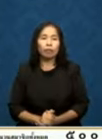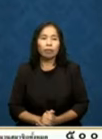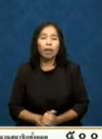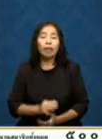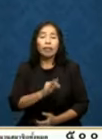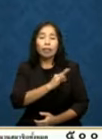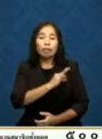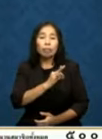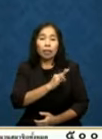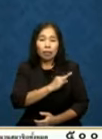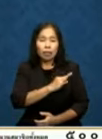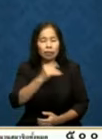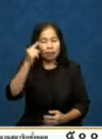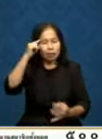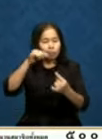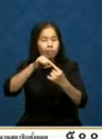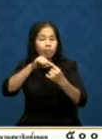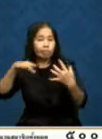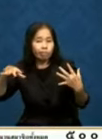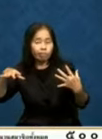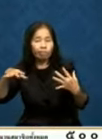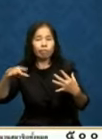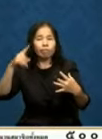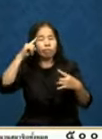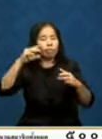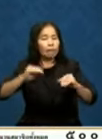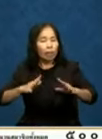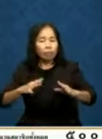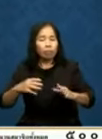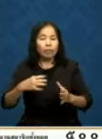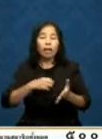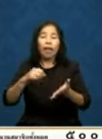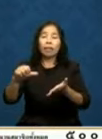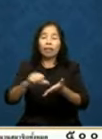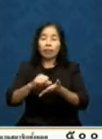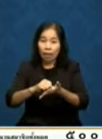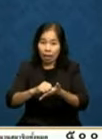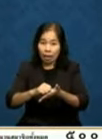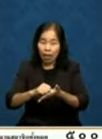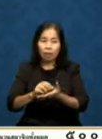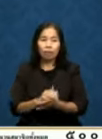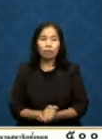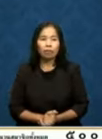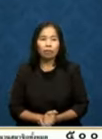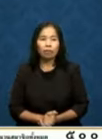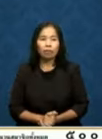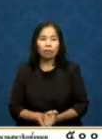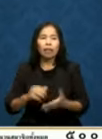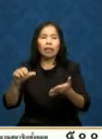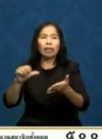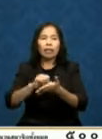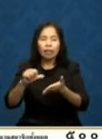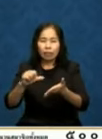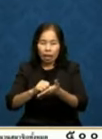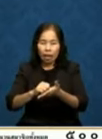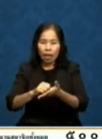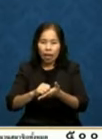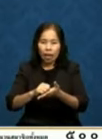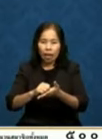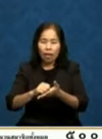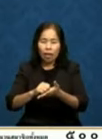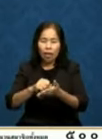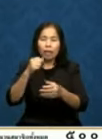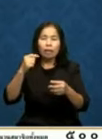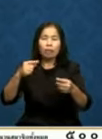สมาชิกที่ไม่เห็นด้วยในการที่จะแก้ไขจะแก้ไขขัดกับหลักการไม่